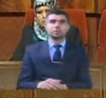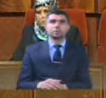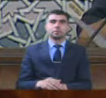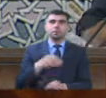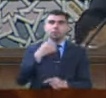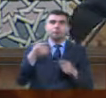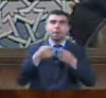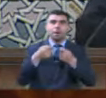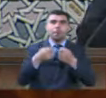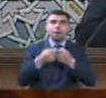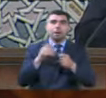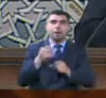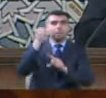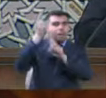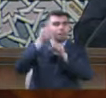اشغالنا